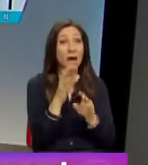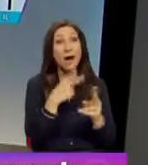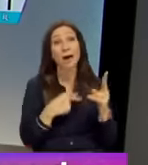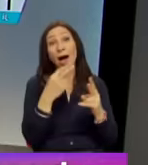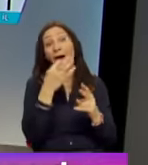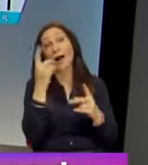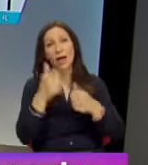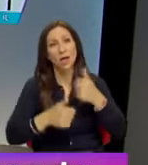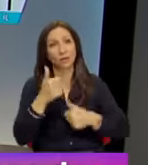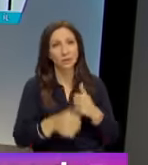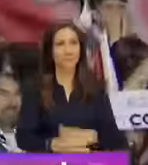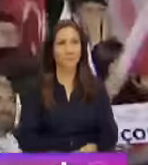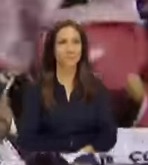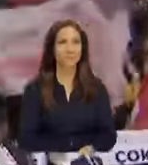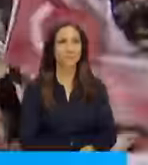yarışı.